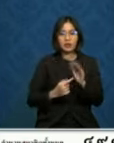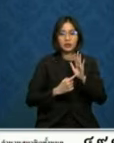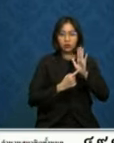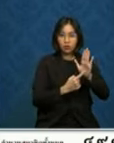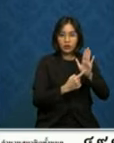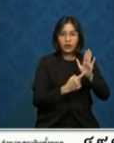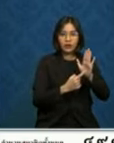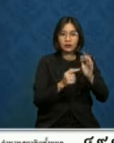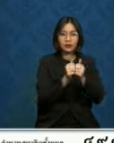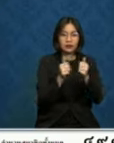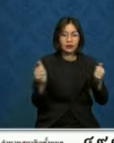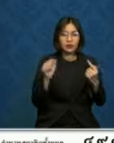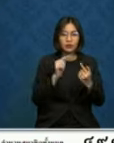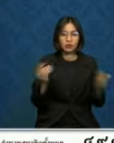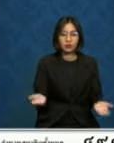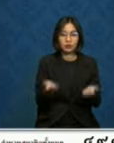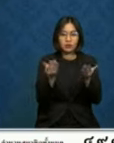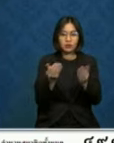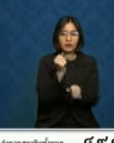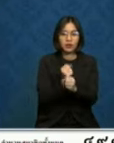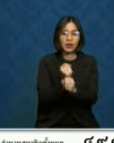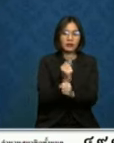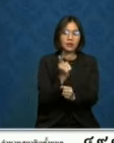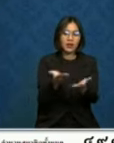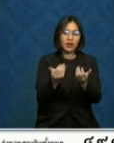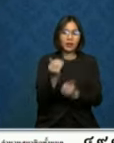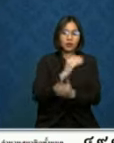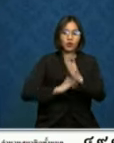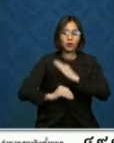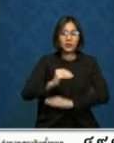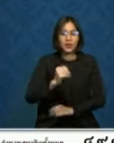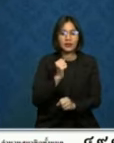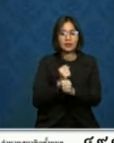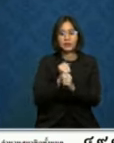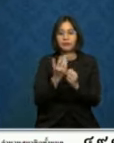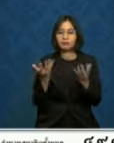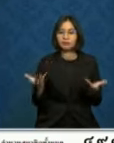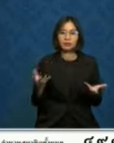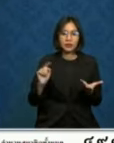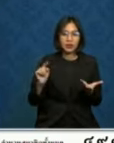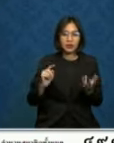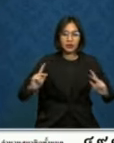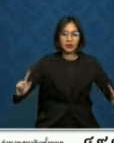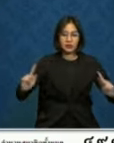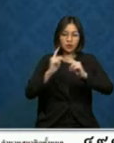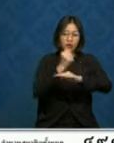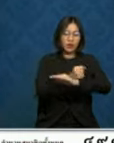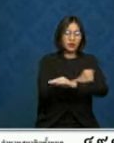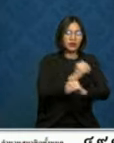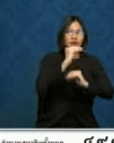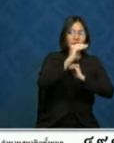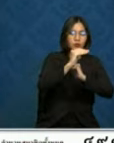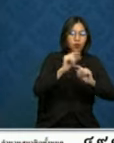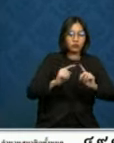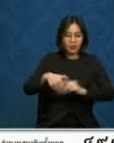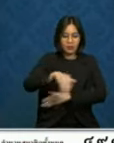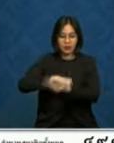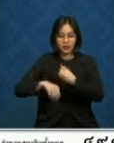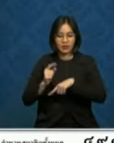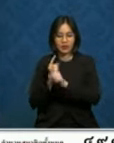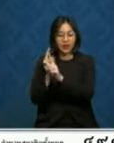บตัวอย่างที่ดีในการส่งเสริมการจ้างงานคนพิการได้อย่างไรครับท่านประธานกระทรวงแรงงานกำหนดเองแต่ไม่ปฏิบัติต